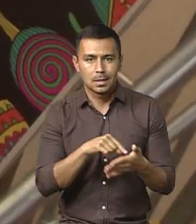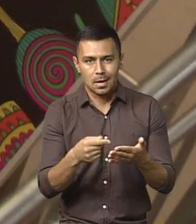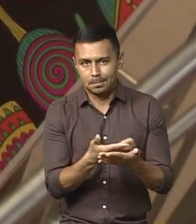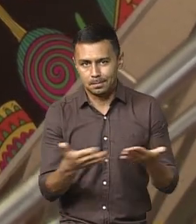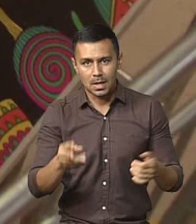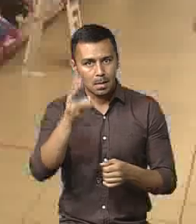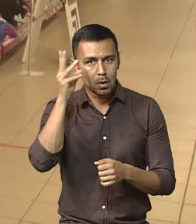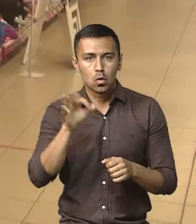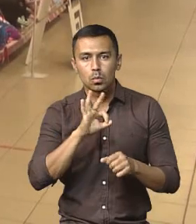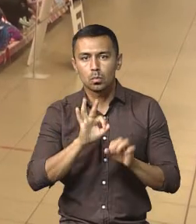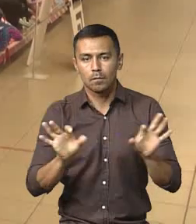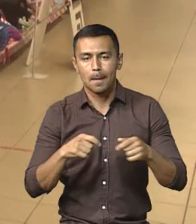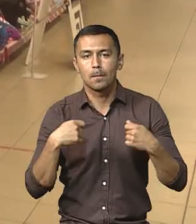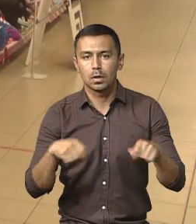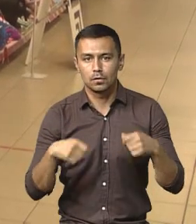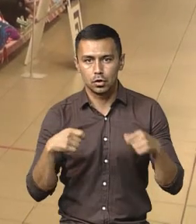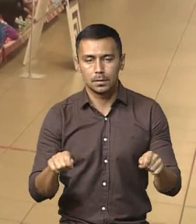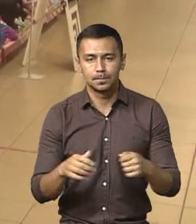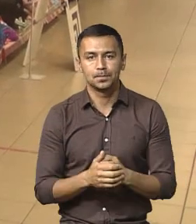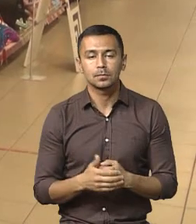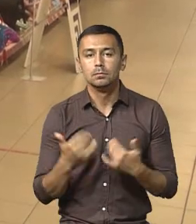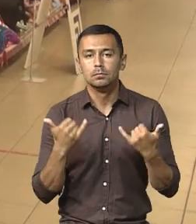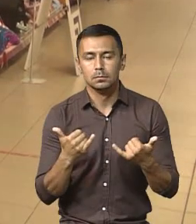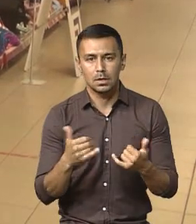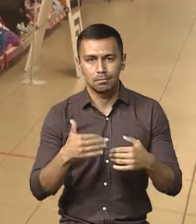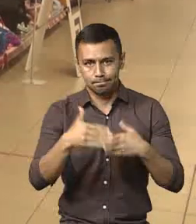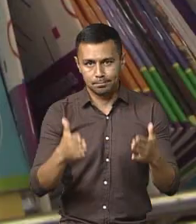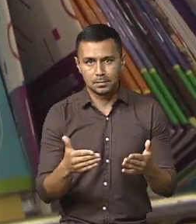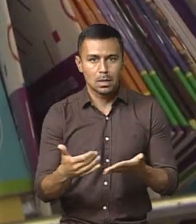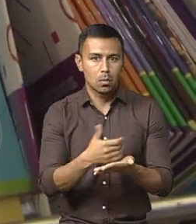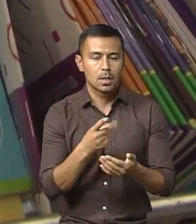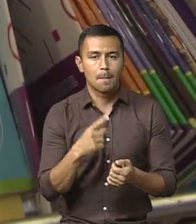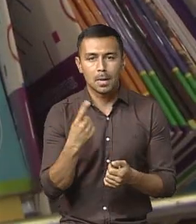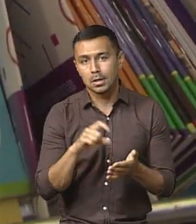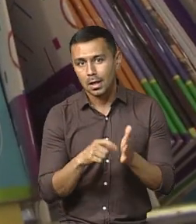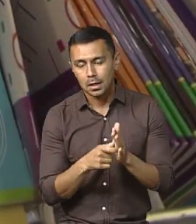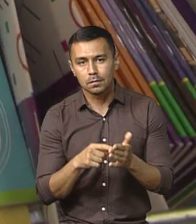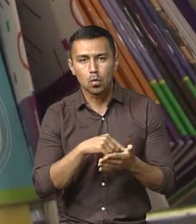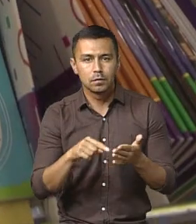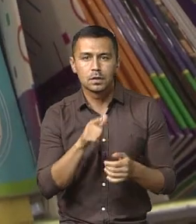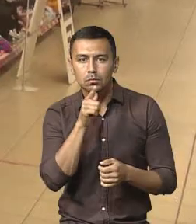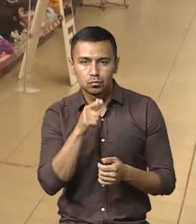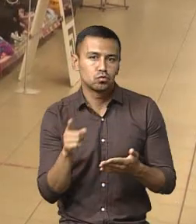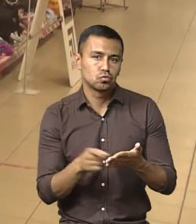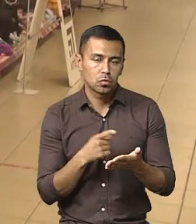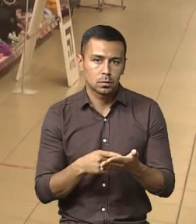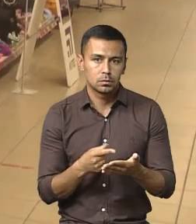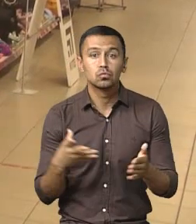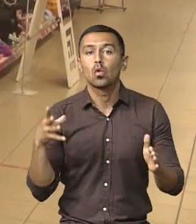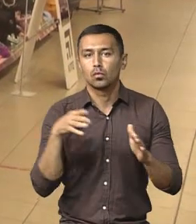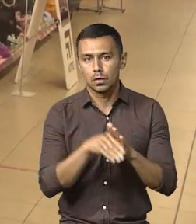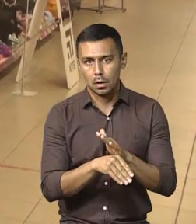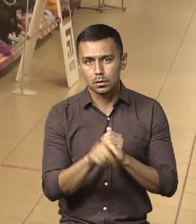Хмельницького, розповідає продавчиня магазину Аліна Трамбицька. Сьогодні у кошику набори для першачків, олівці, ручки, зошити.